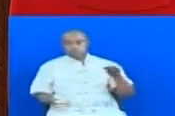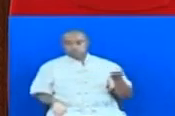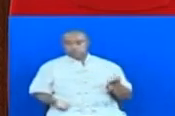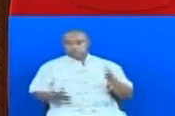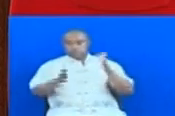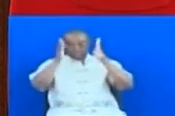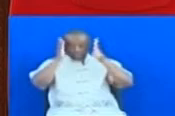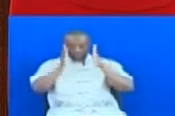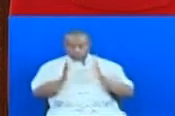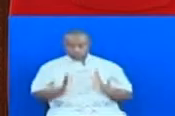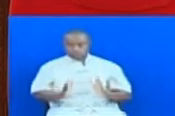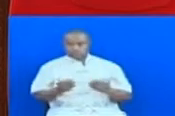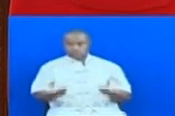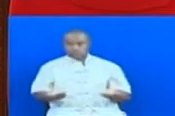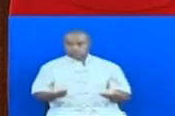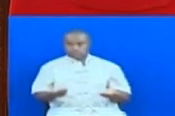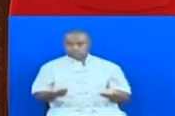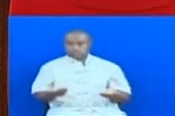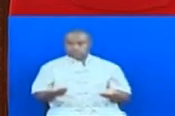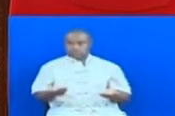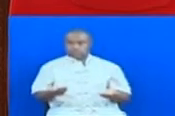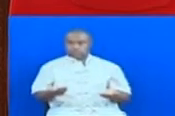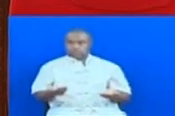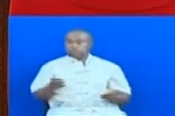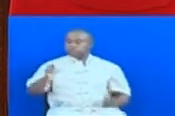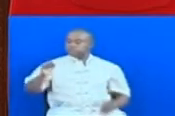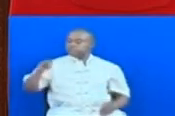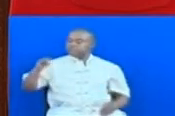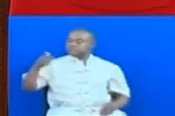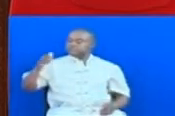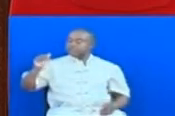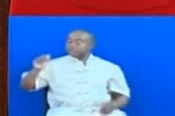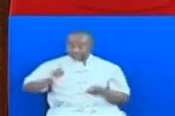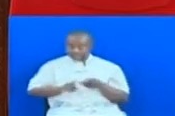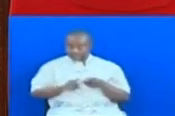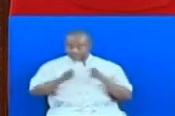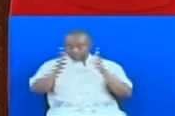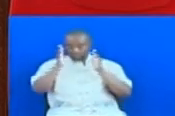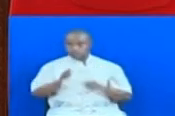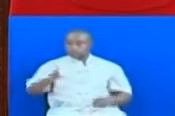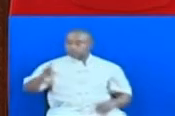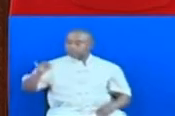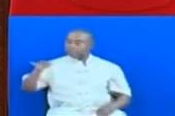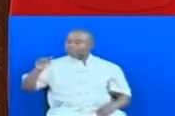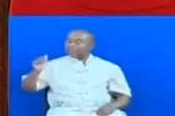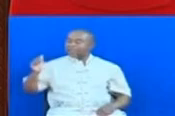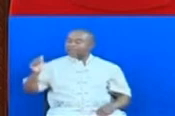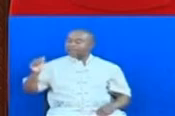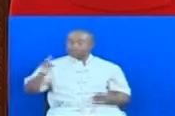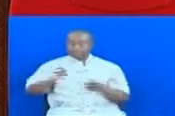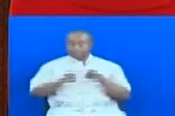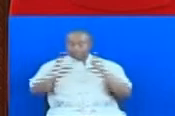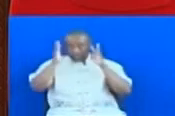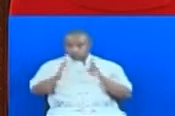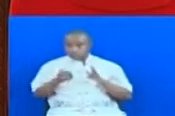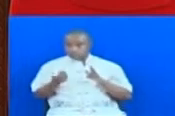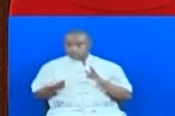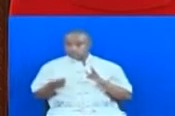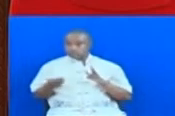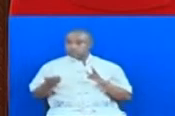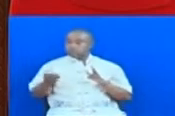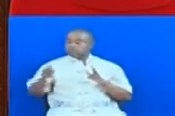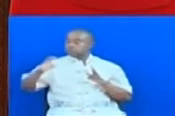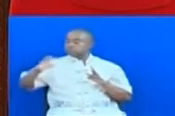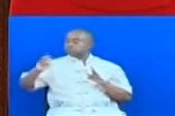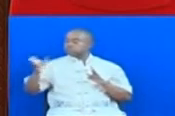Mheshimiwa George Malima Rubeleje, senator; Mheshimiwa Rea Jeremia Komanya; Mheshimiwa Christopher